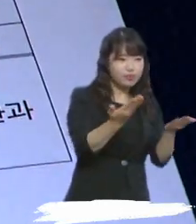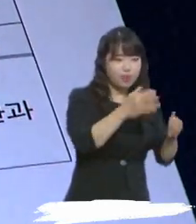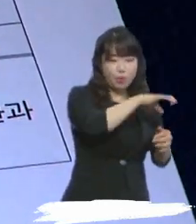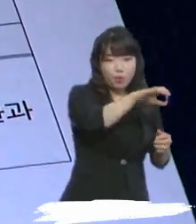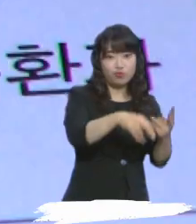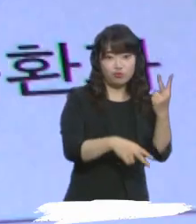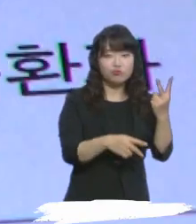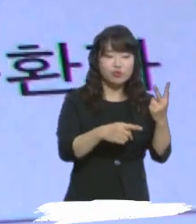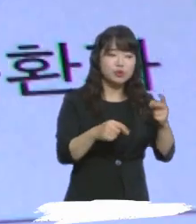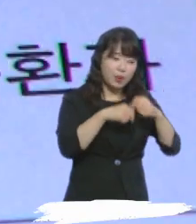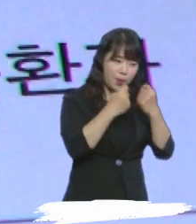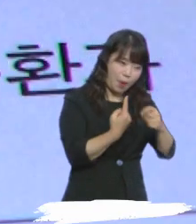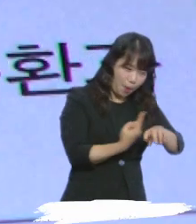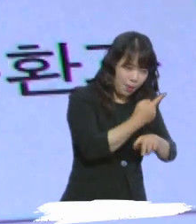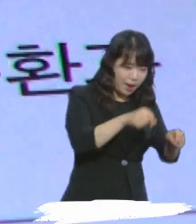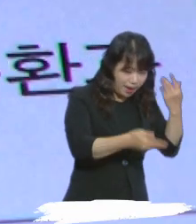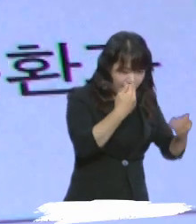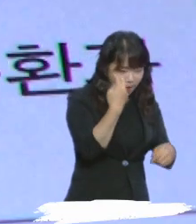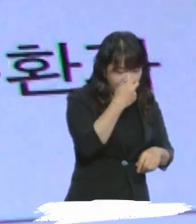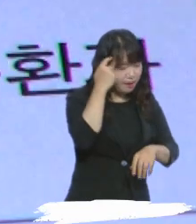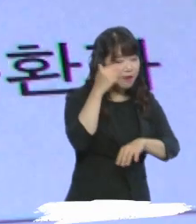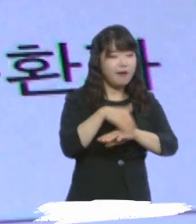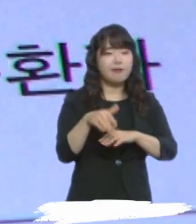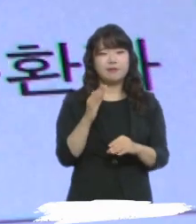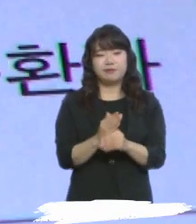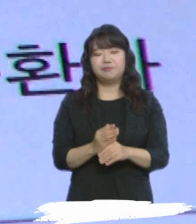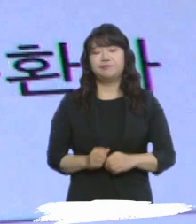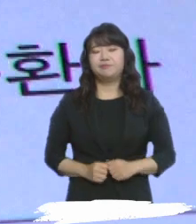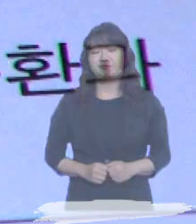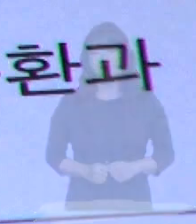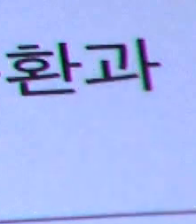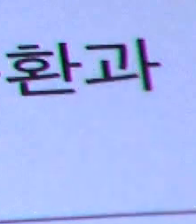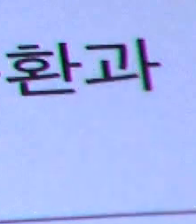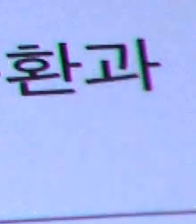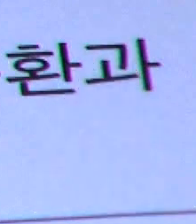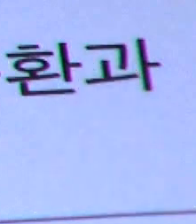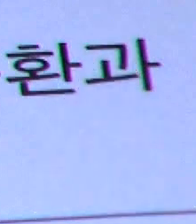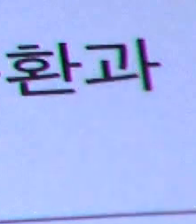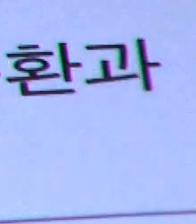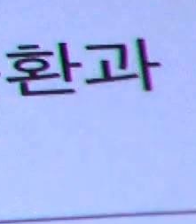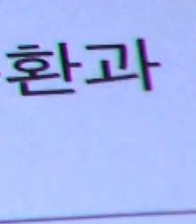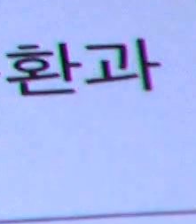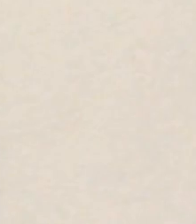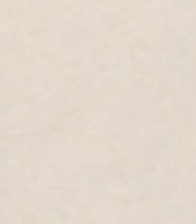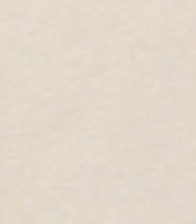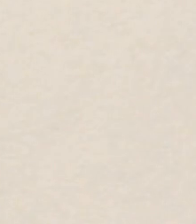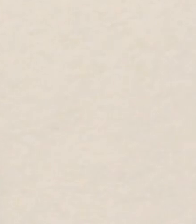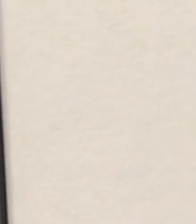특정 감사를 추진한다는 방침입니다. BTV 뉴스 강혜진입니다.